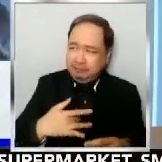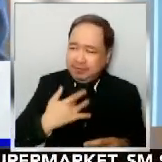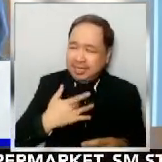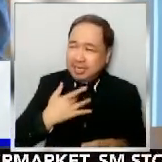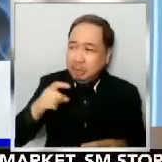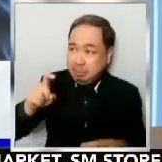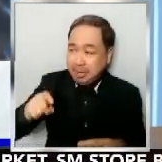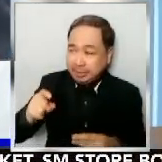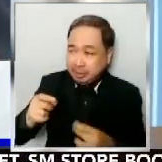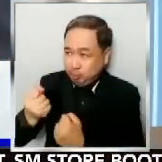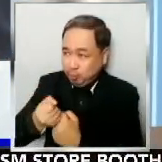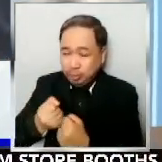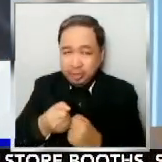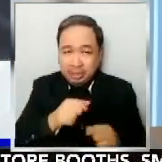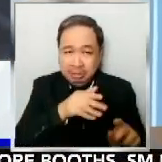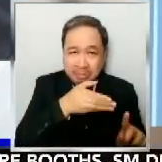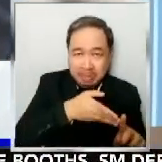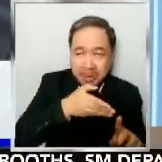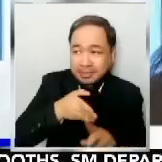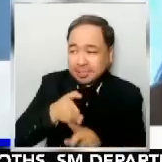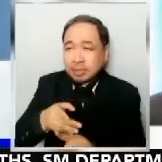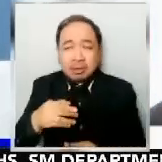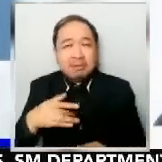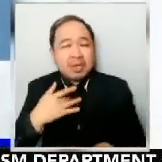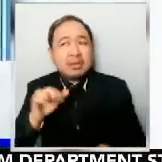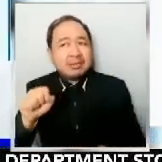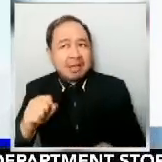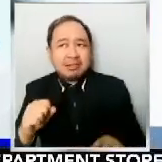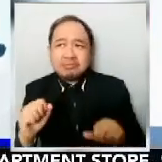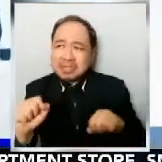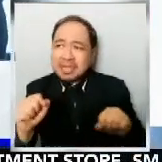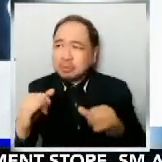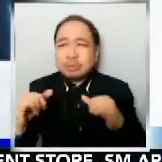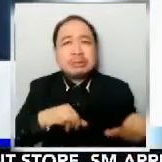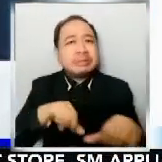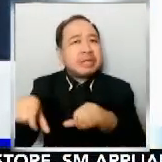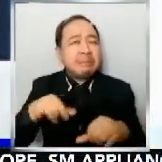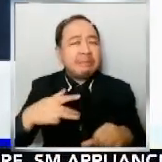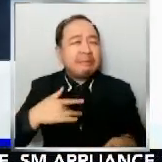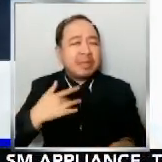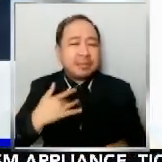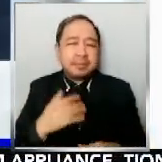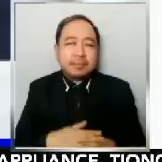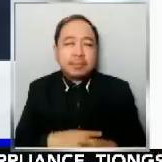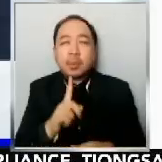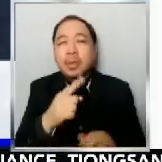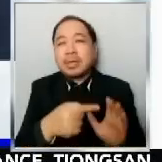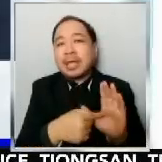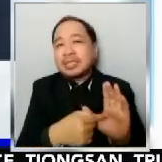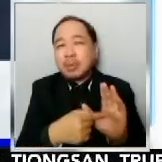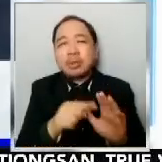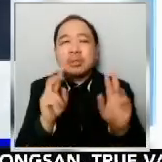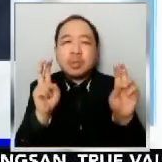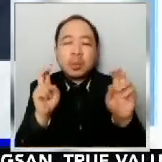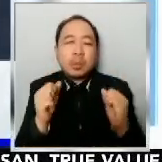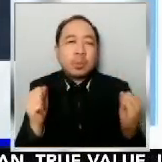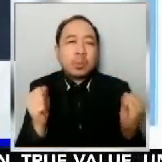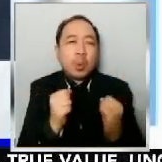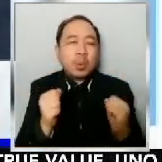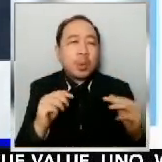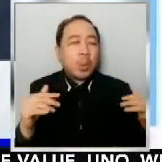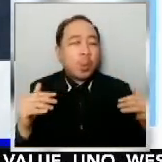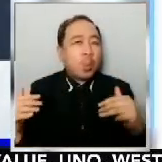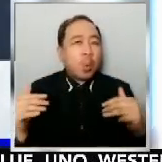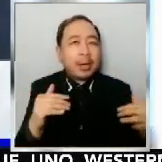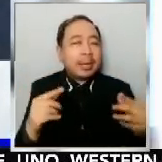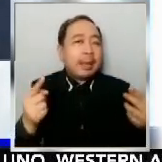don't you? And unanimously, they say yes. Ang halimbawang tinukoy ng Pangulo na Cold War ay patungkol sa nangyari noon